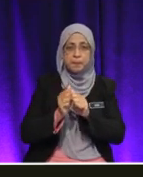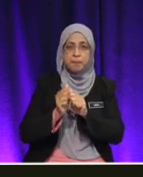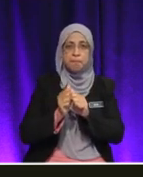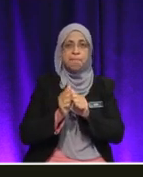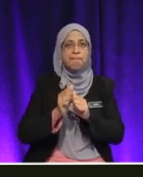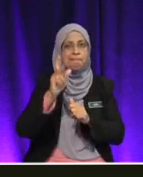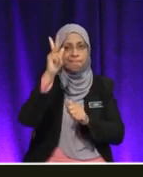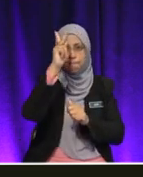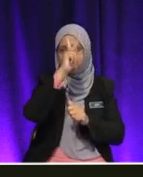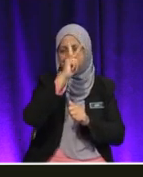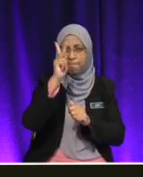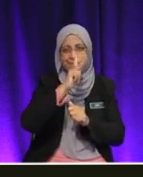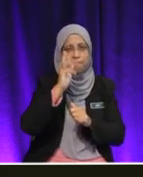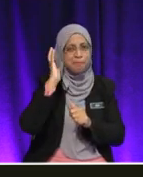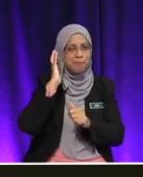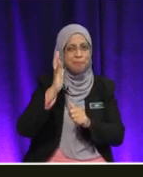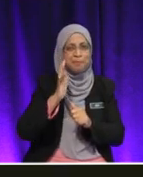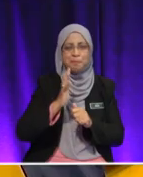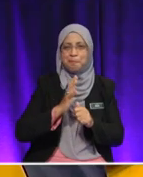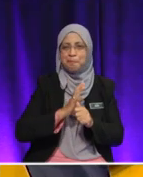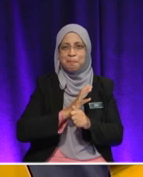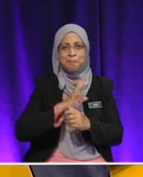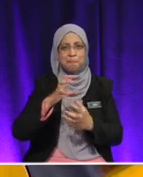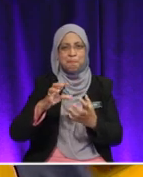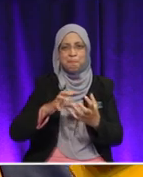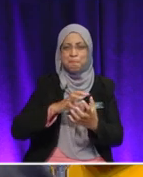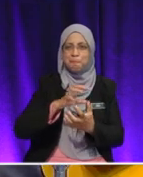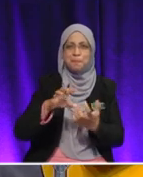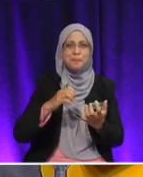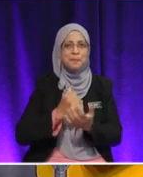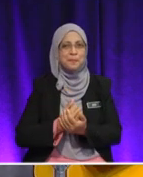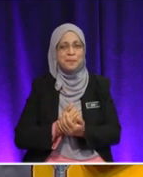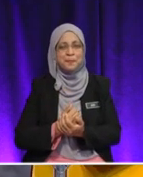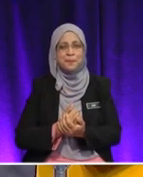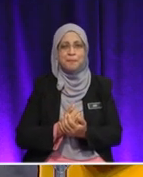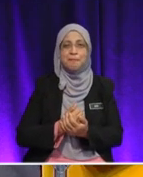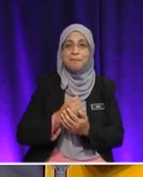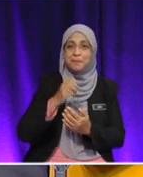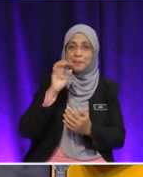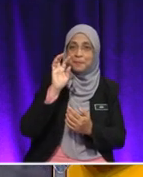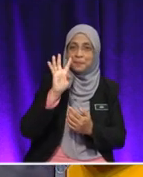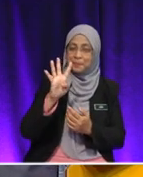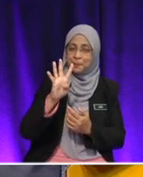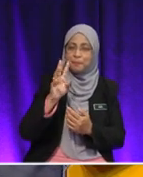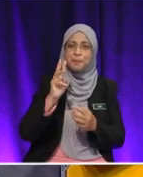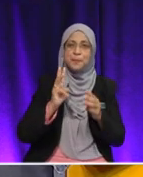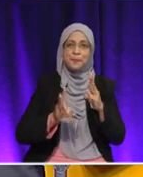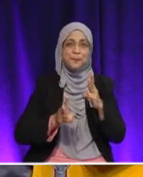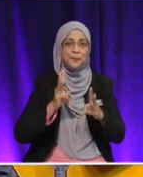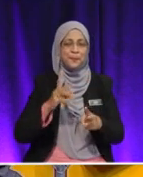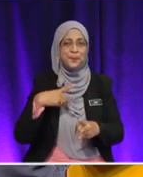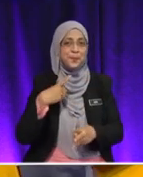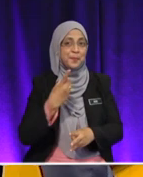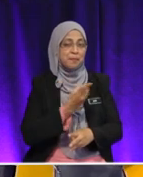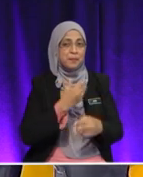petakbiran akan kasir dan seterusnya pula yang ke-4 walaupun kita